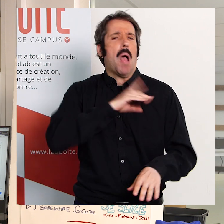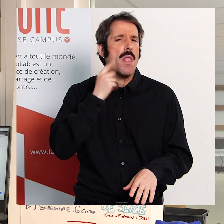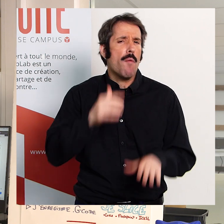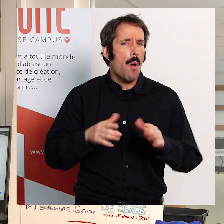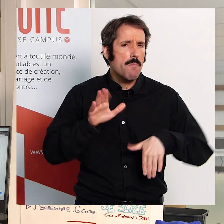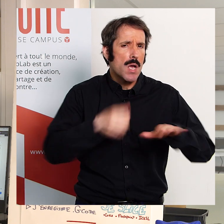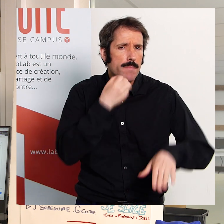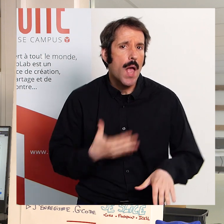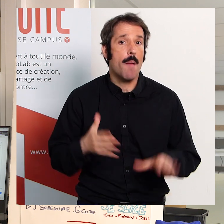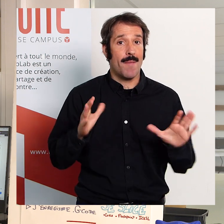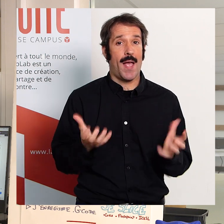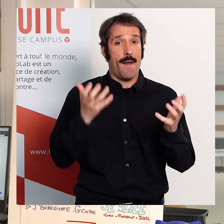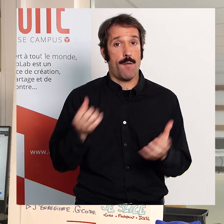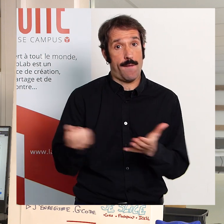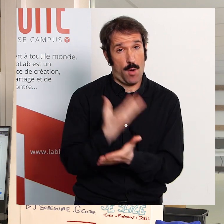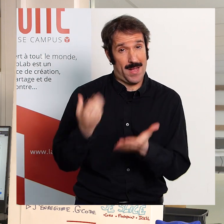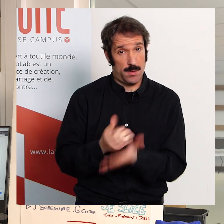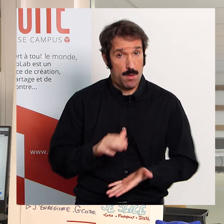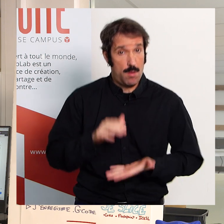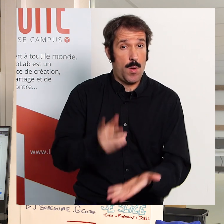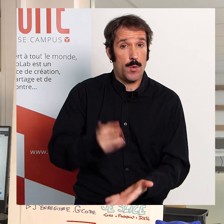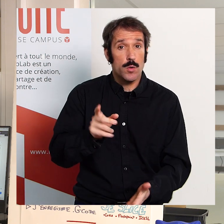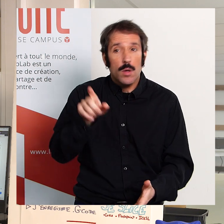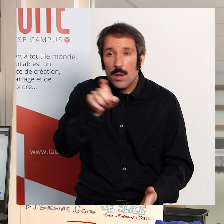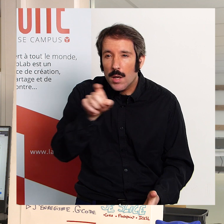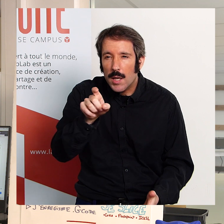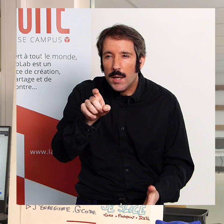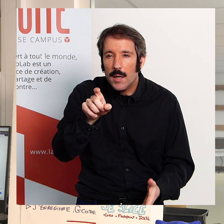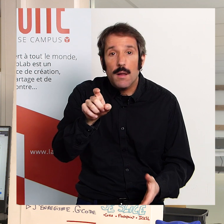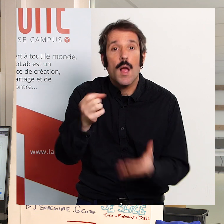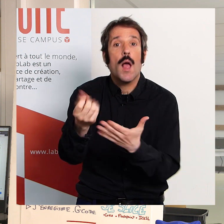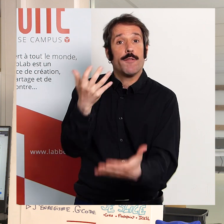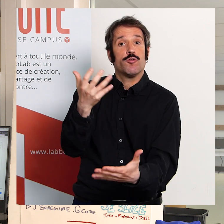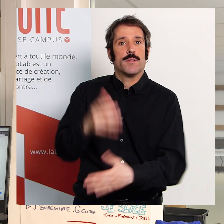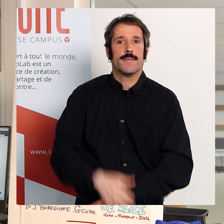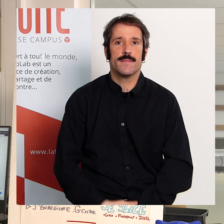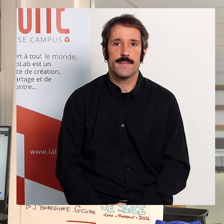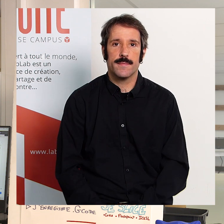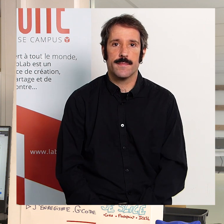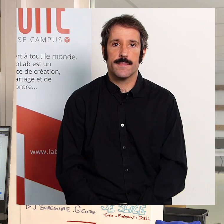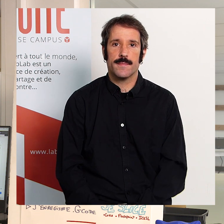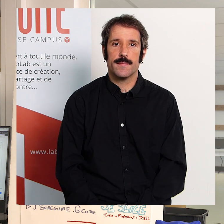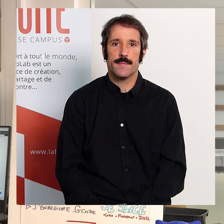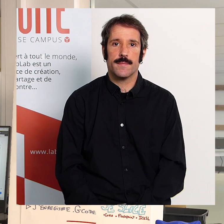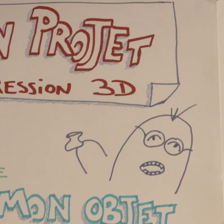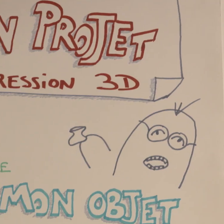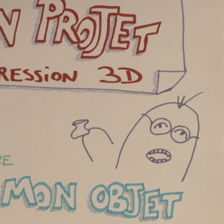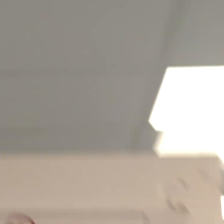défaut, fonctionnent très bien. Néanmoins, si vous voulez avoir plus d'informations, vous placez votre souris sur le champ et cela affiche l'aide.